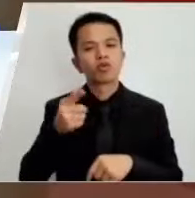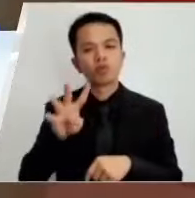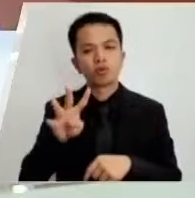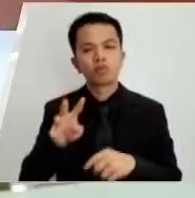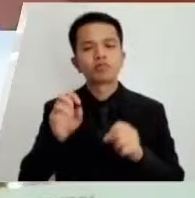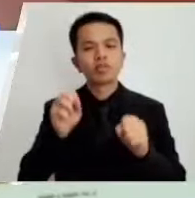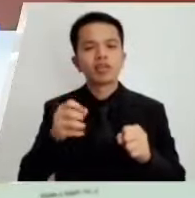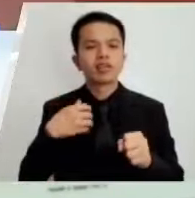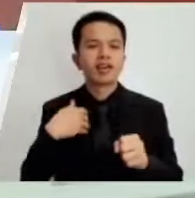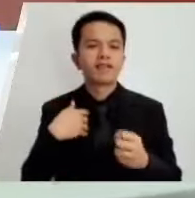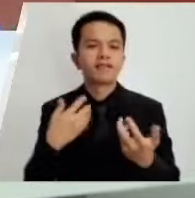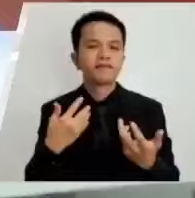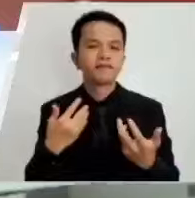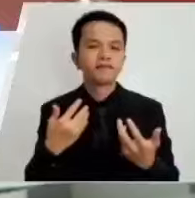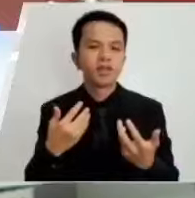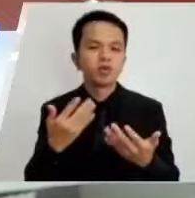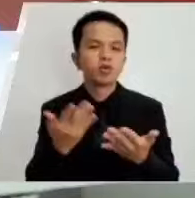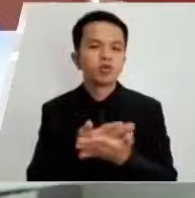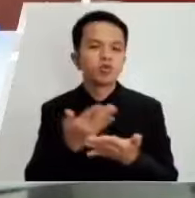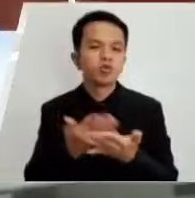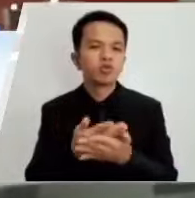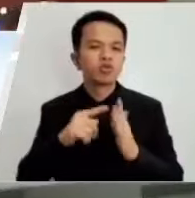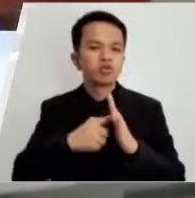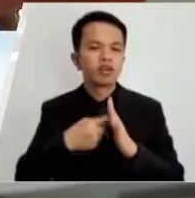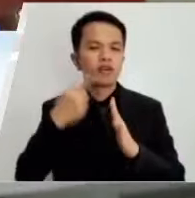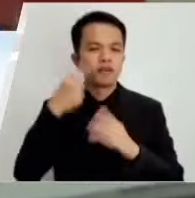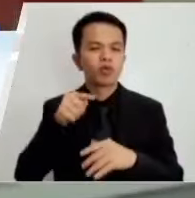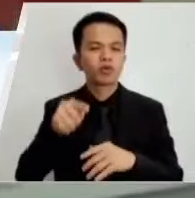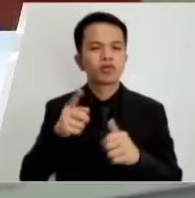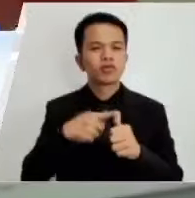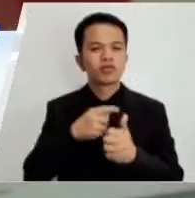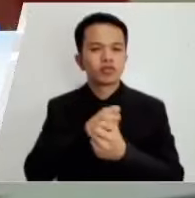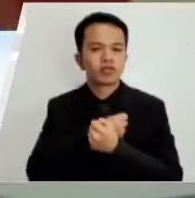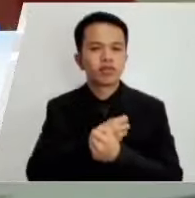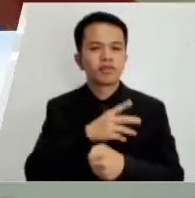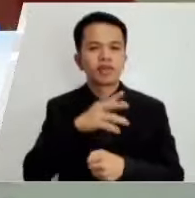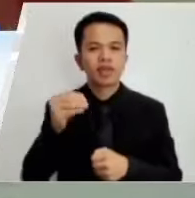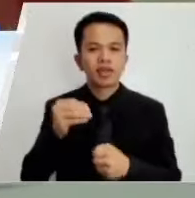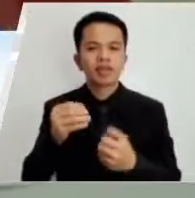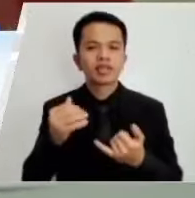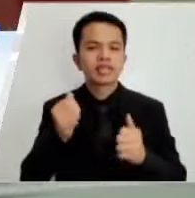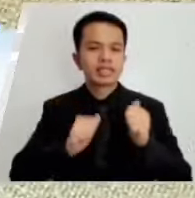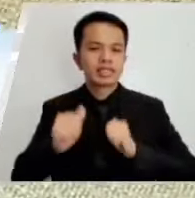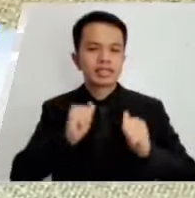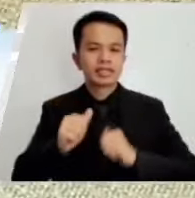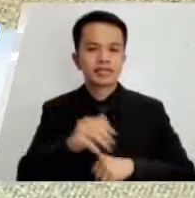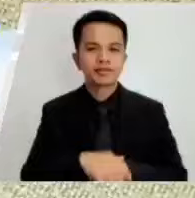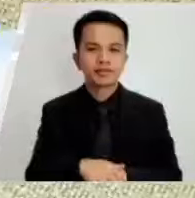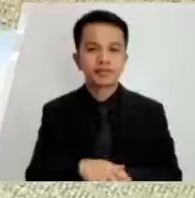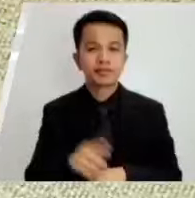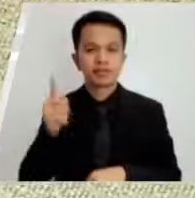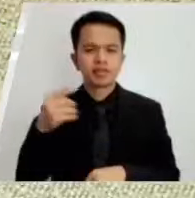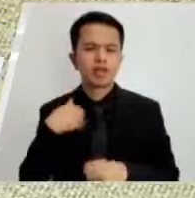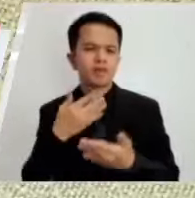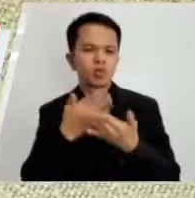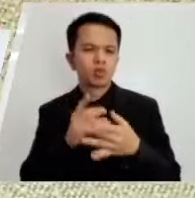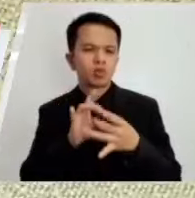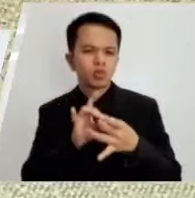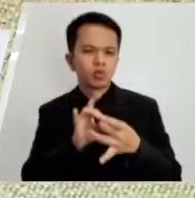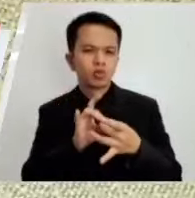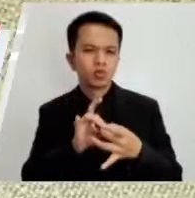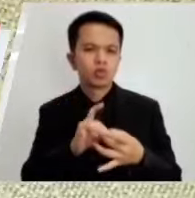siya ng new beginning sa kanyang first love, ang acting. I have a really good relationship with, of course, my family